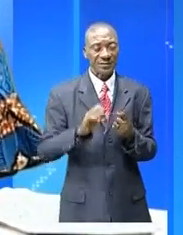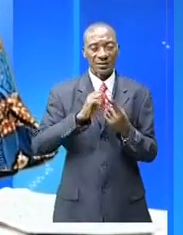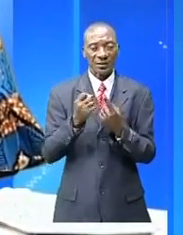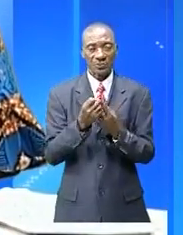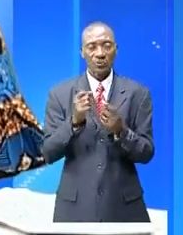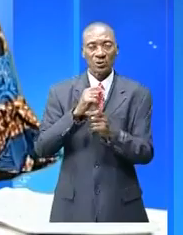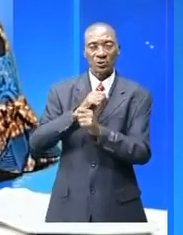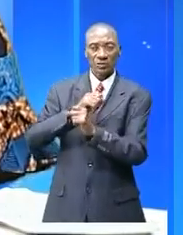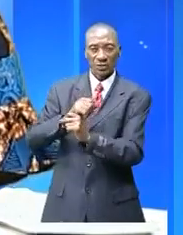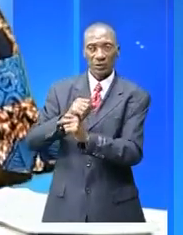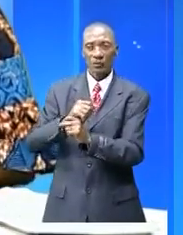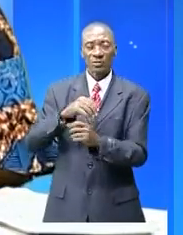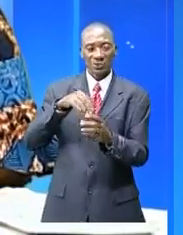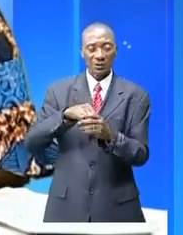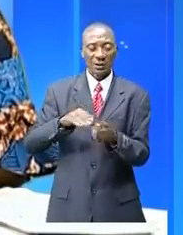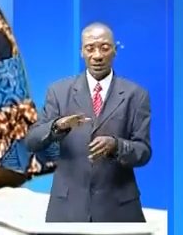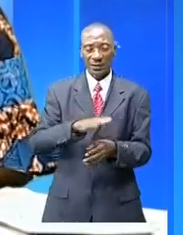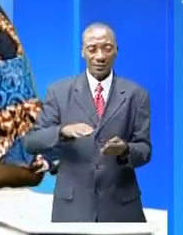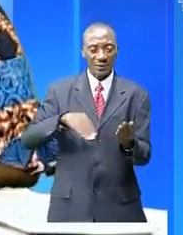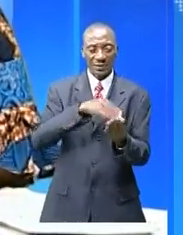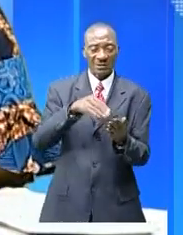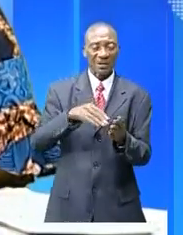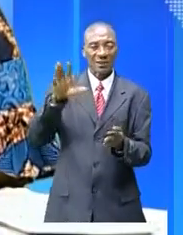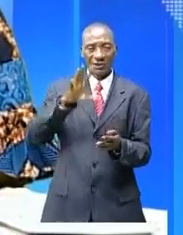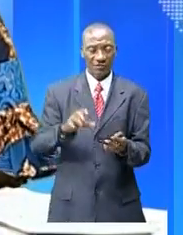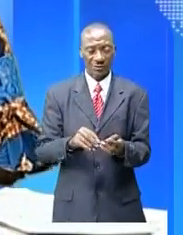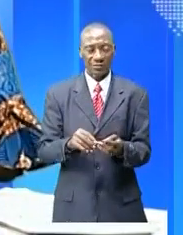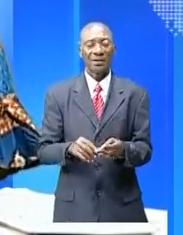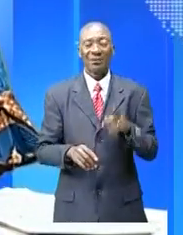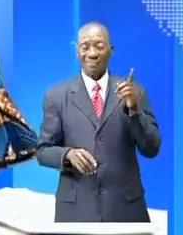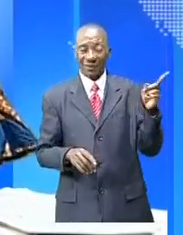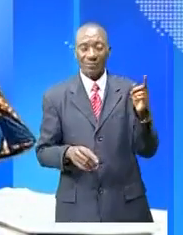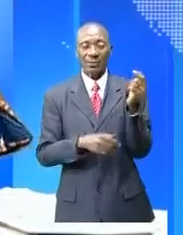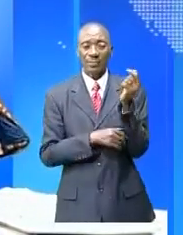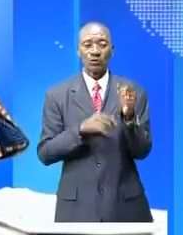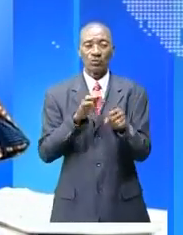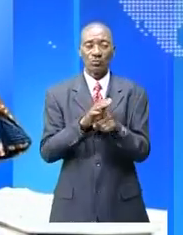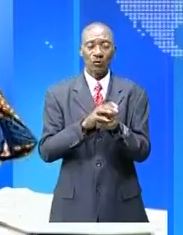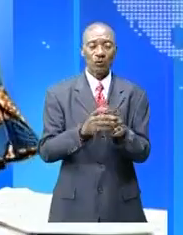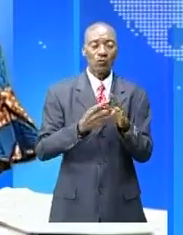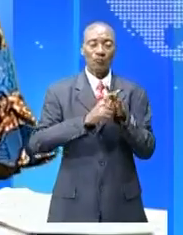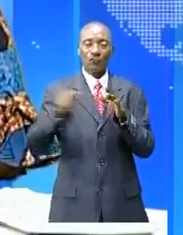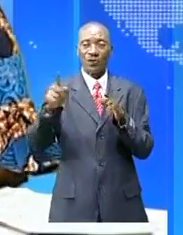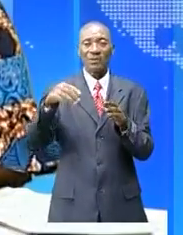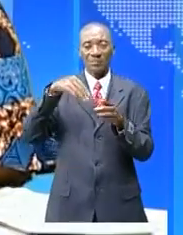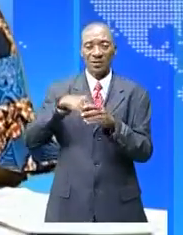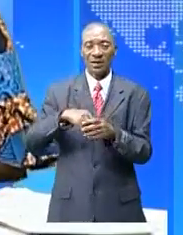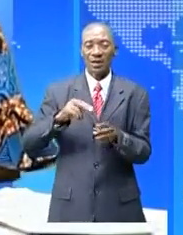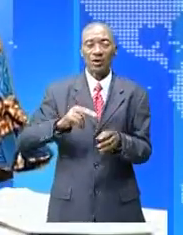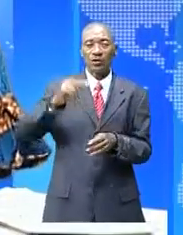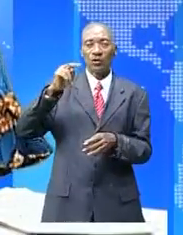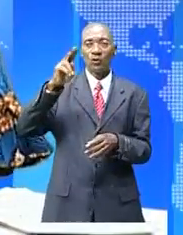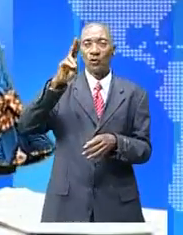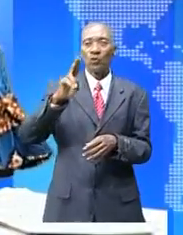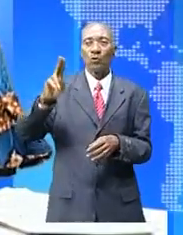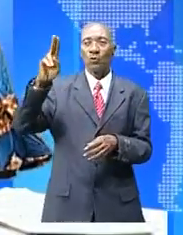sécuritaire qui prévaut en Centrafrique occasionne les déplacements de la population au nord Ubangi. Le ministre des Actions humanitaires en a évoqué avec